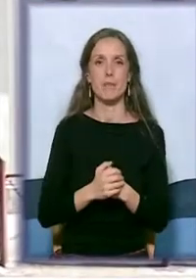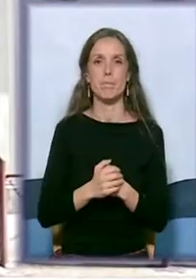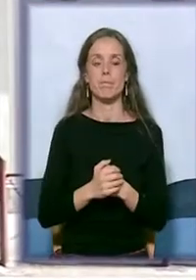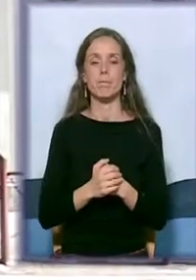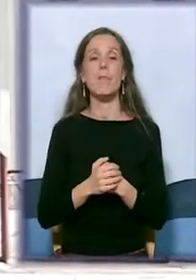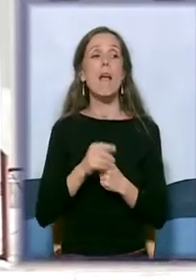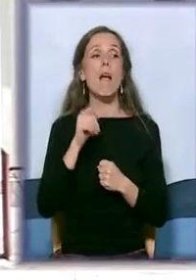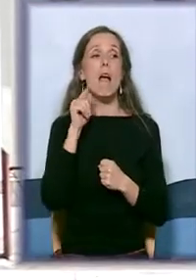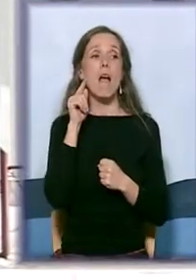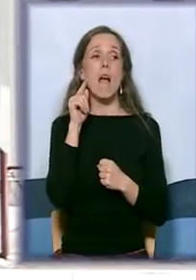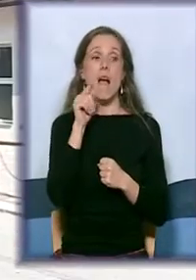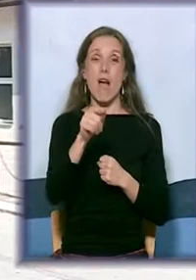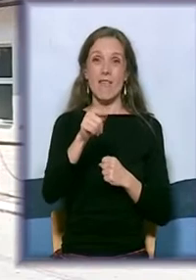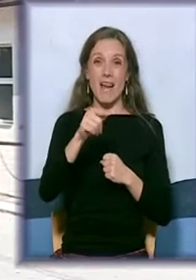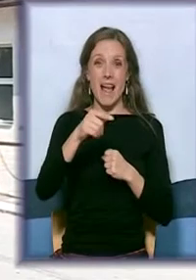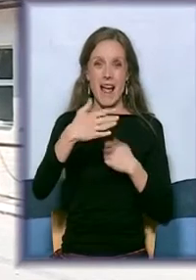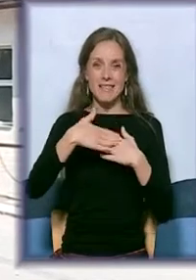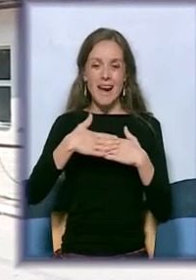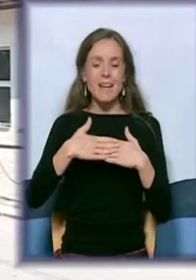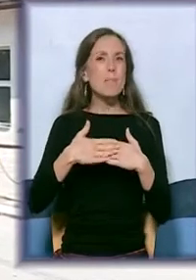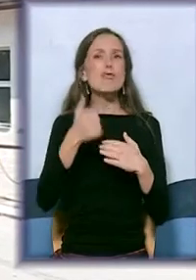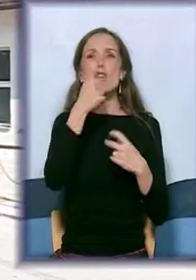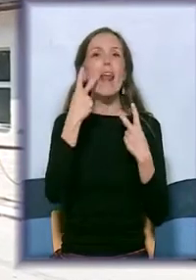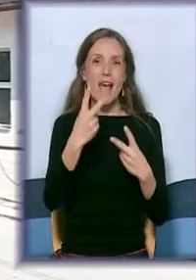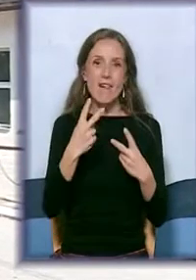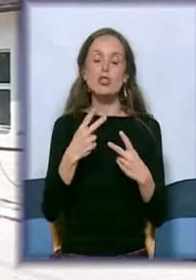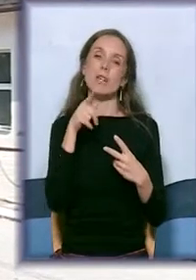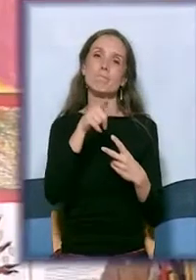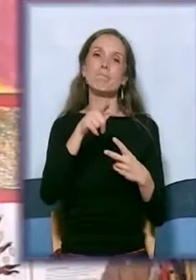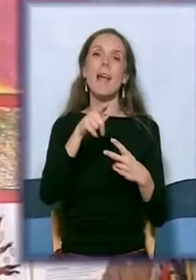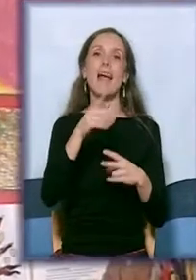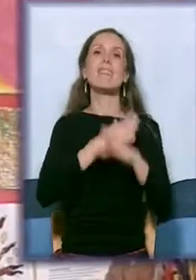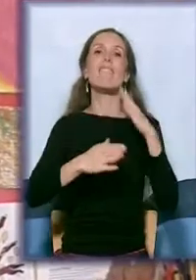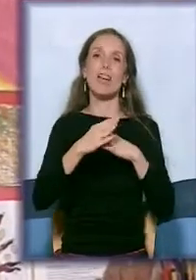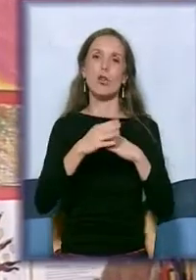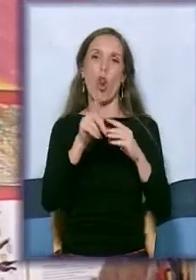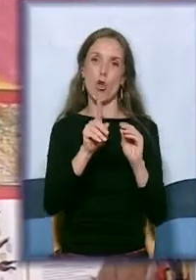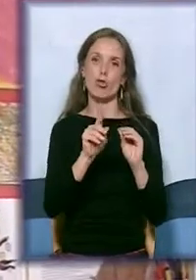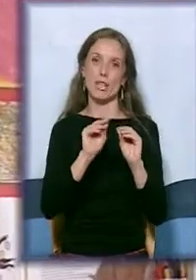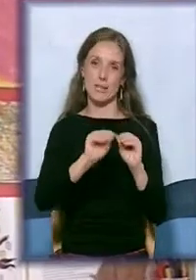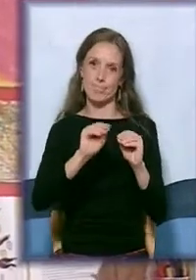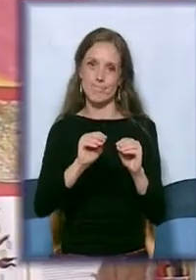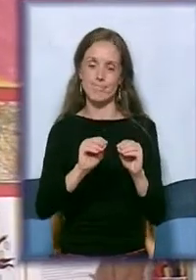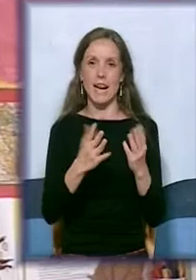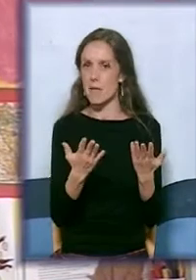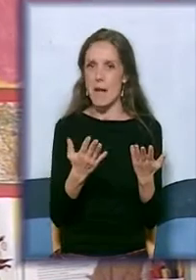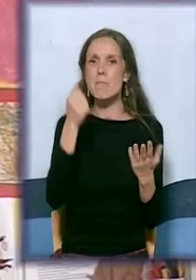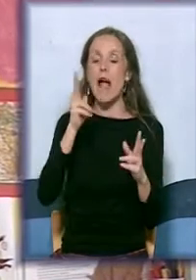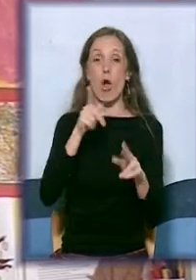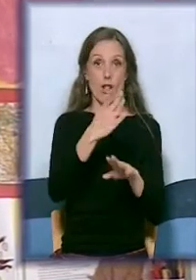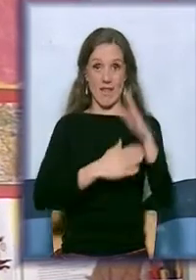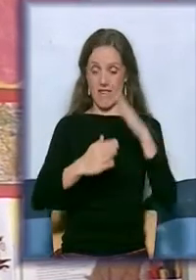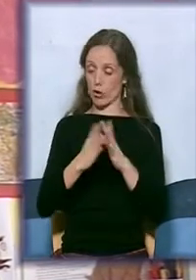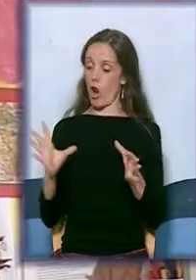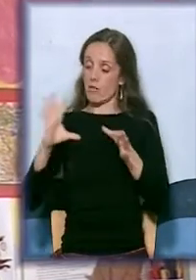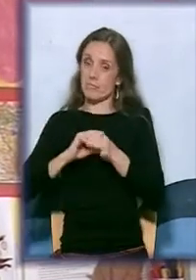Suštinu samog tretmana sa korisnicima u stvari okosnicu čini sam defektološki tretman, tako što defektolog u saradnji sa drugim saradnicima,